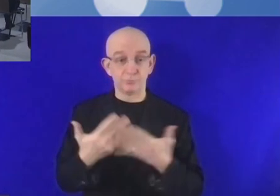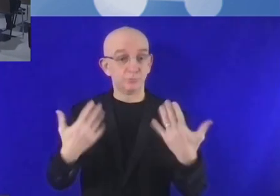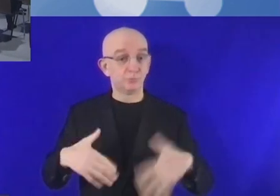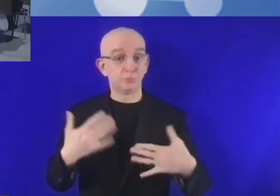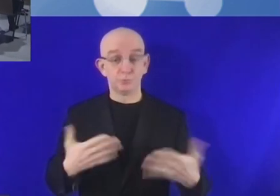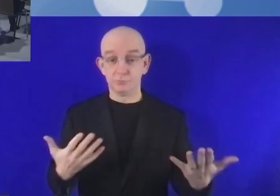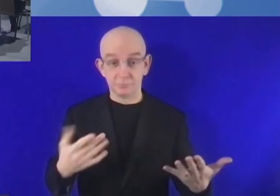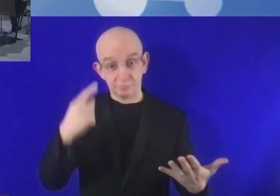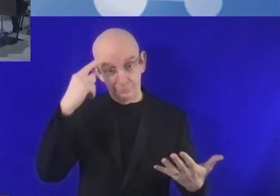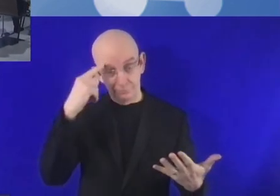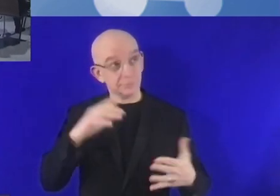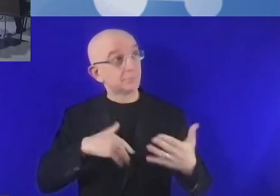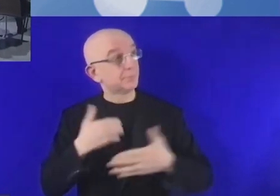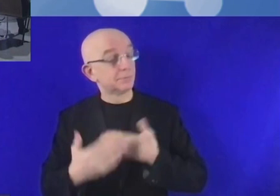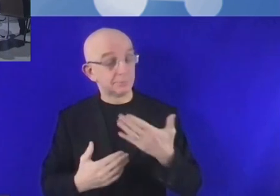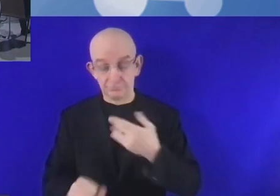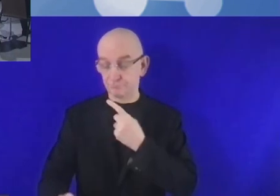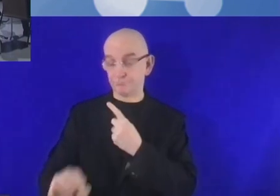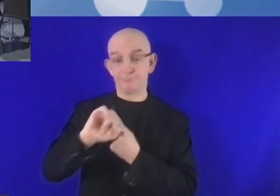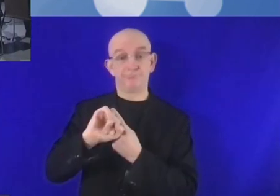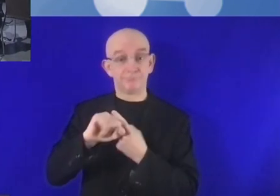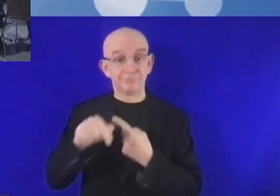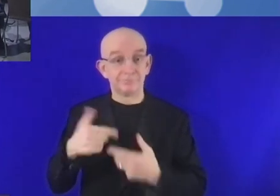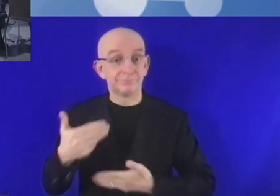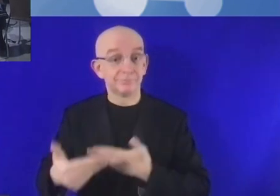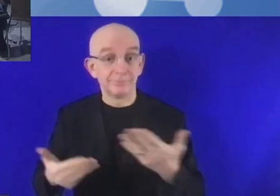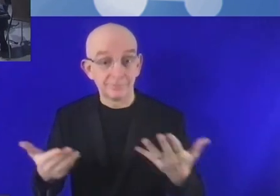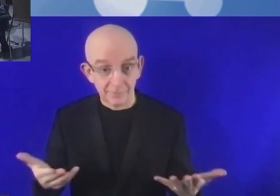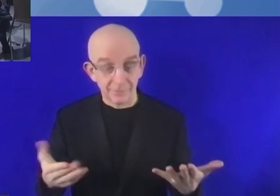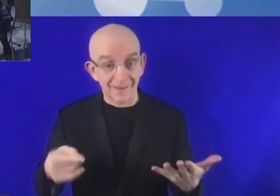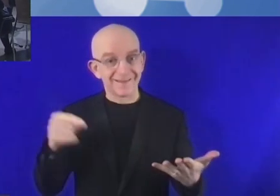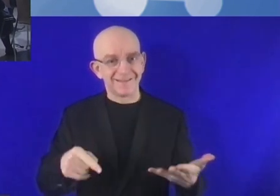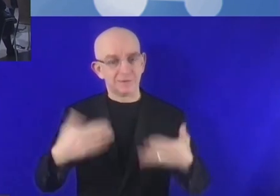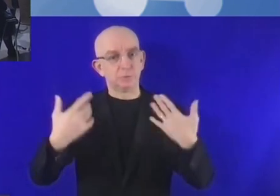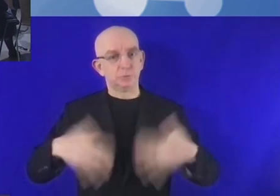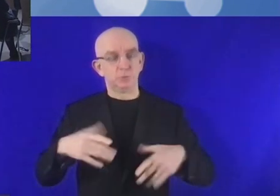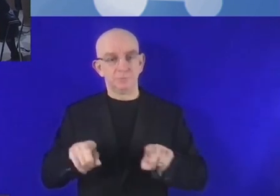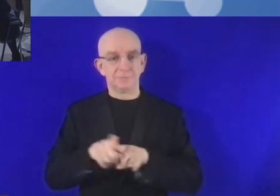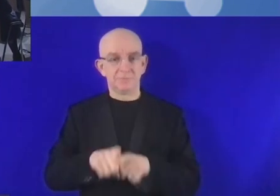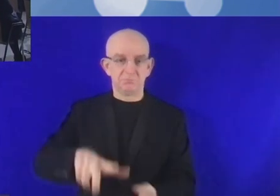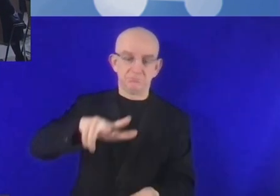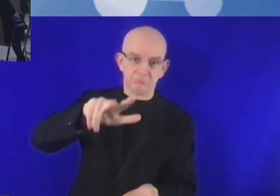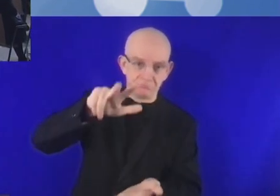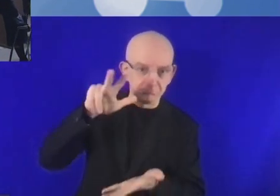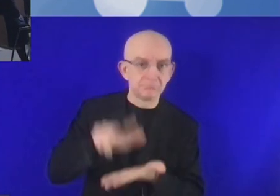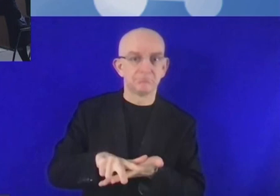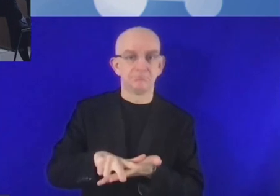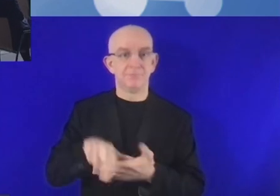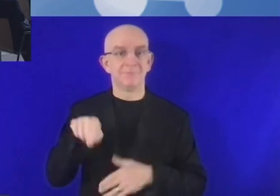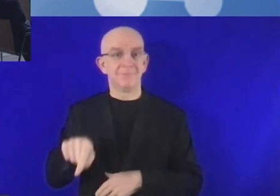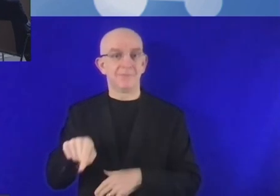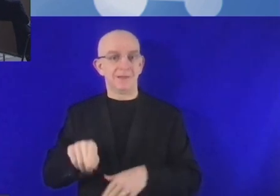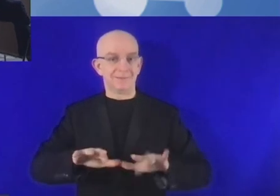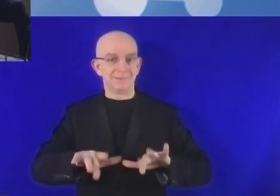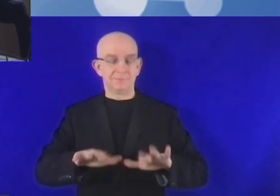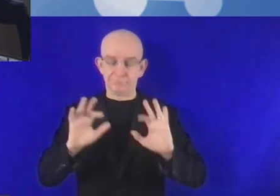życie, a także stał się ważniejszy niż wydawało nam się to możliwe jeszcze kilka miesięcy wcześniej. To